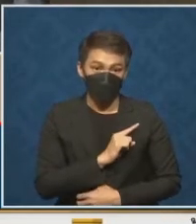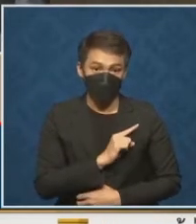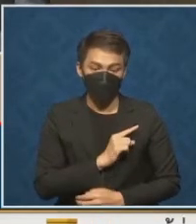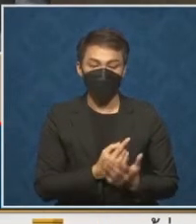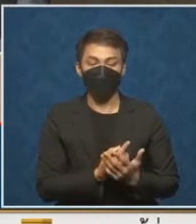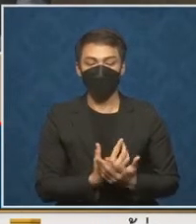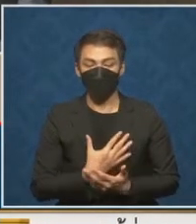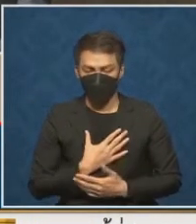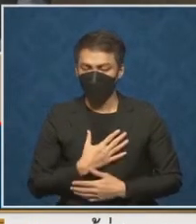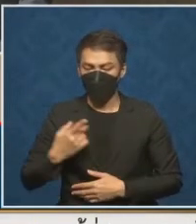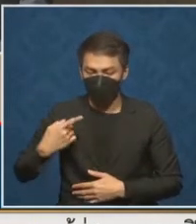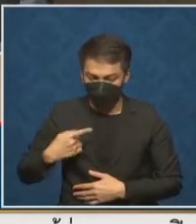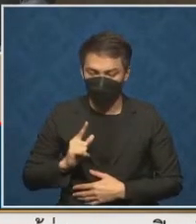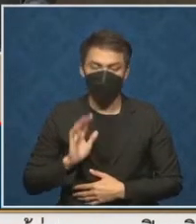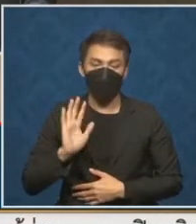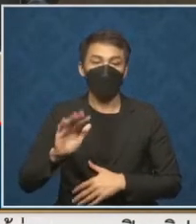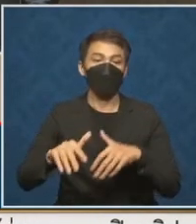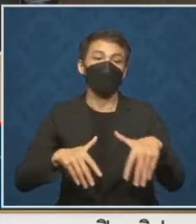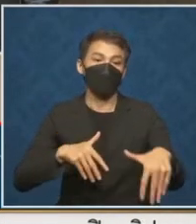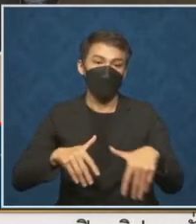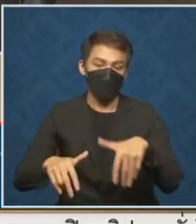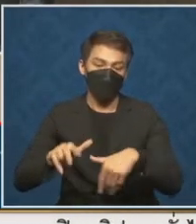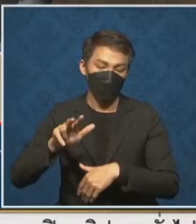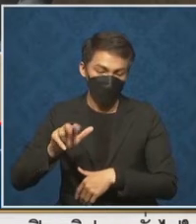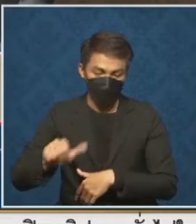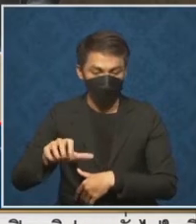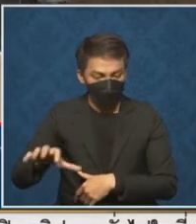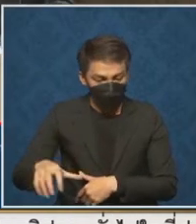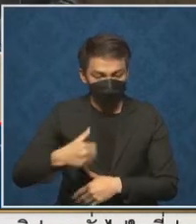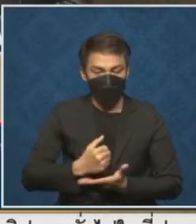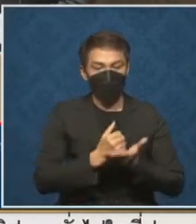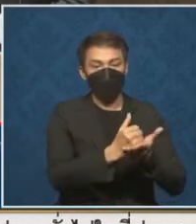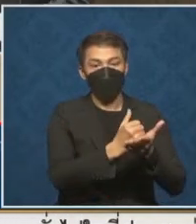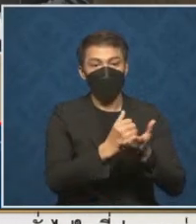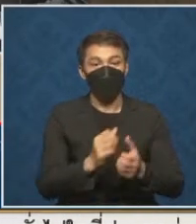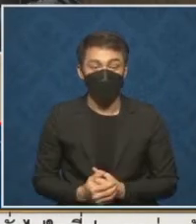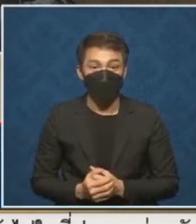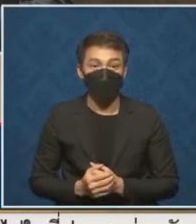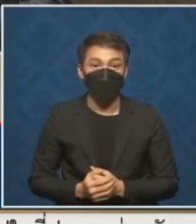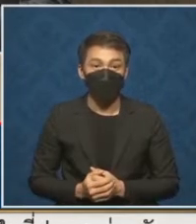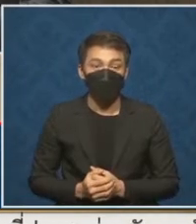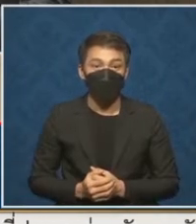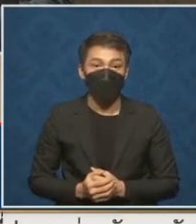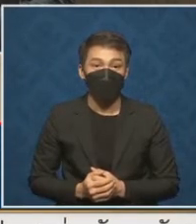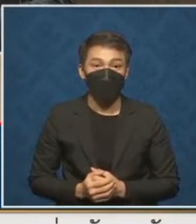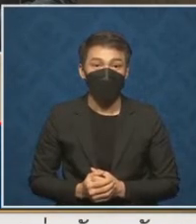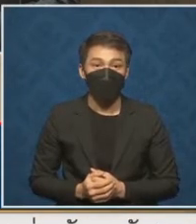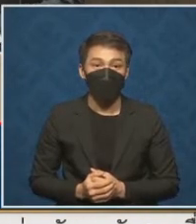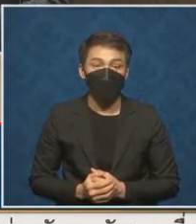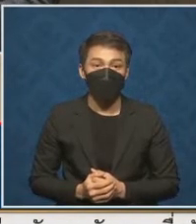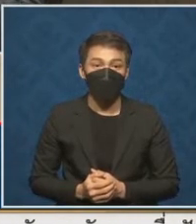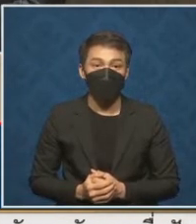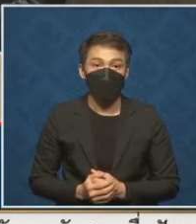เป็นการทำหน้าที่ของสมาชิกสภาผู้แทนราษฎรที่เห็นประโยชน์สุขของพี่น้องประชาชนเป็นหลัก